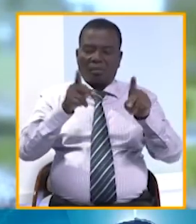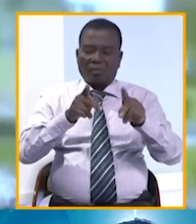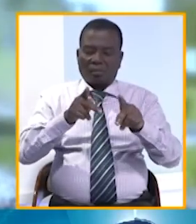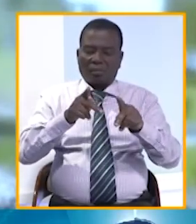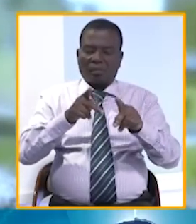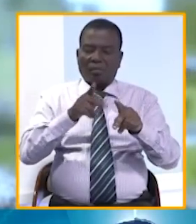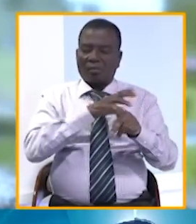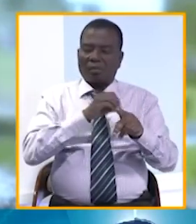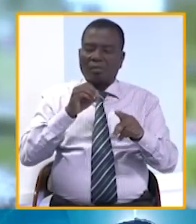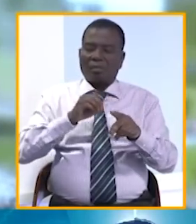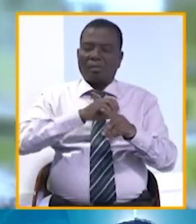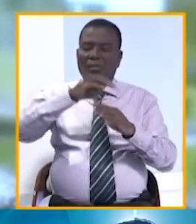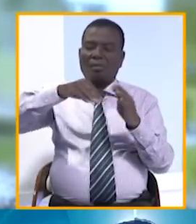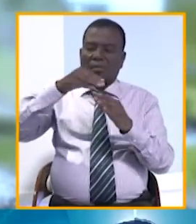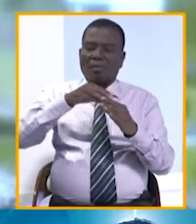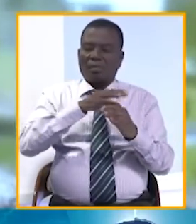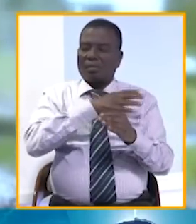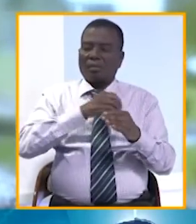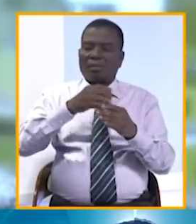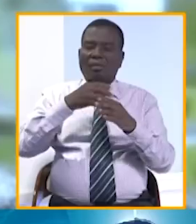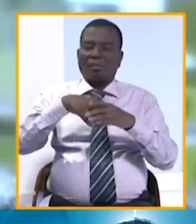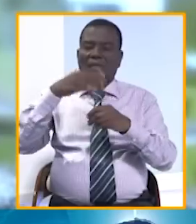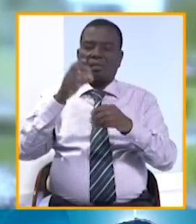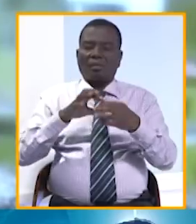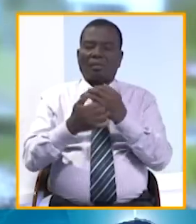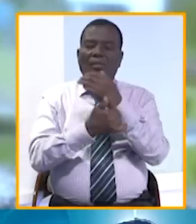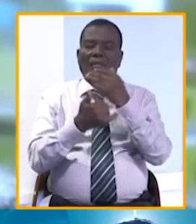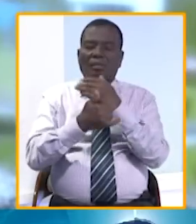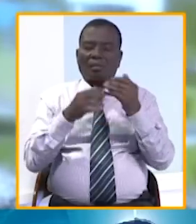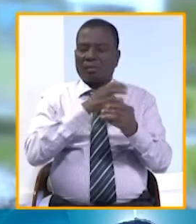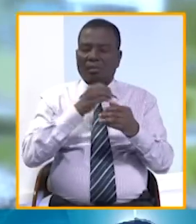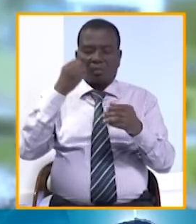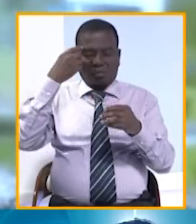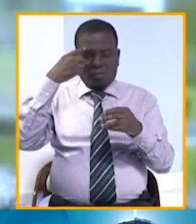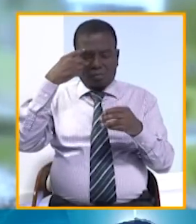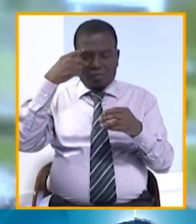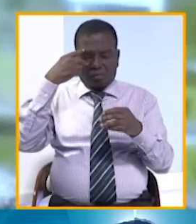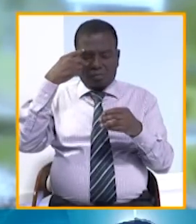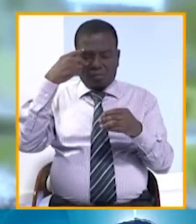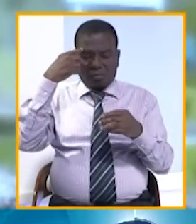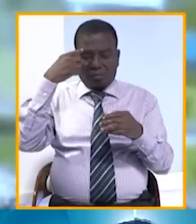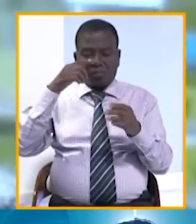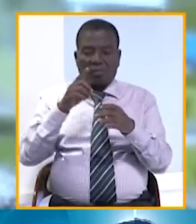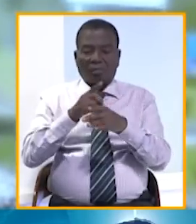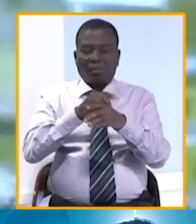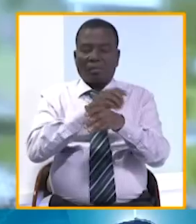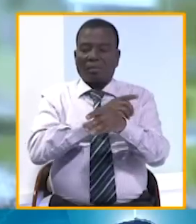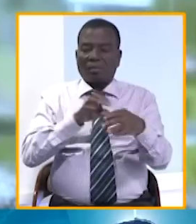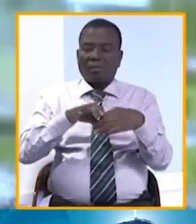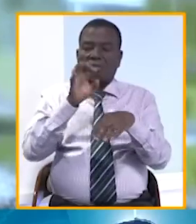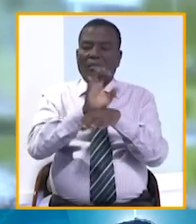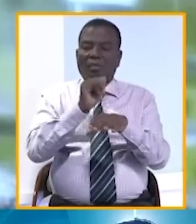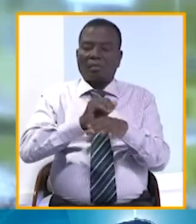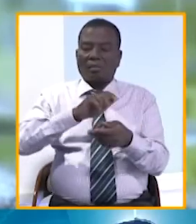les évolutions de l'environnement interne et externe du pays afin de cerner les risques et saisir les opportunités dans la progression de la Côte d'Ivoire vers